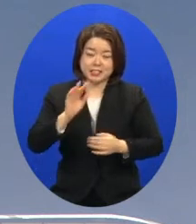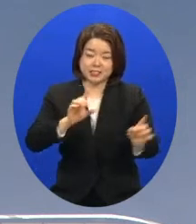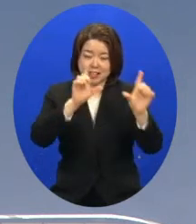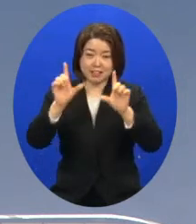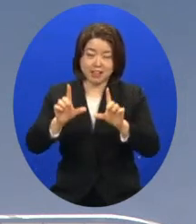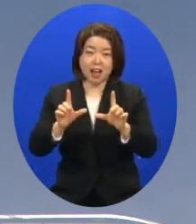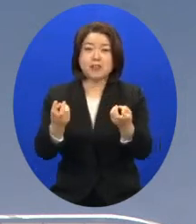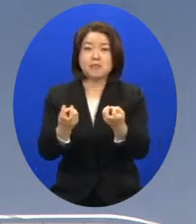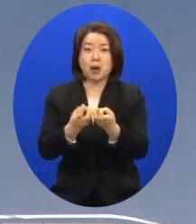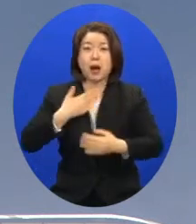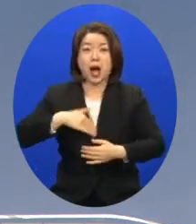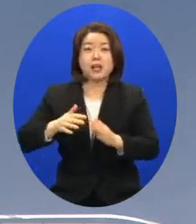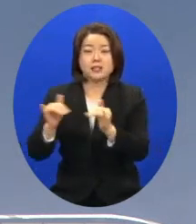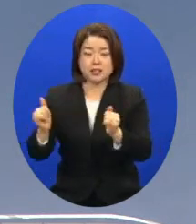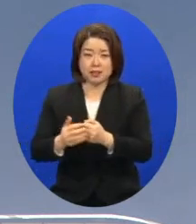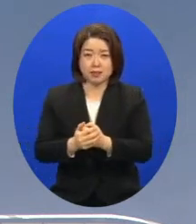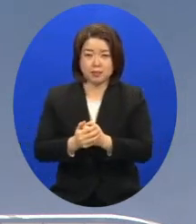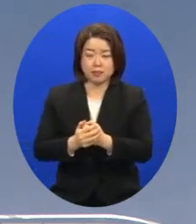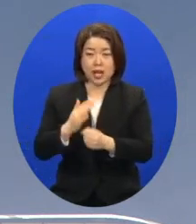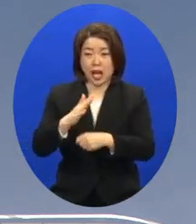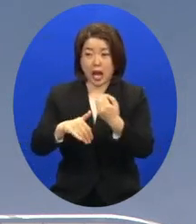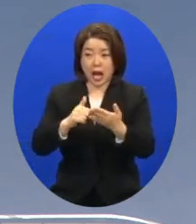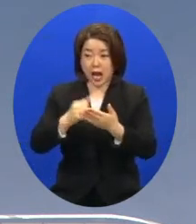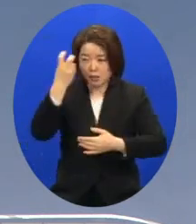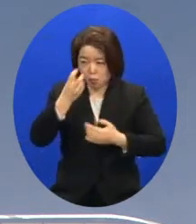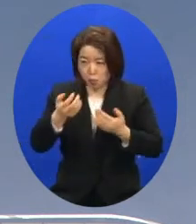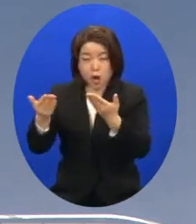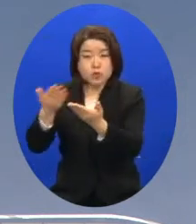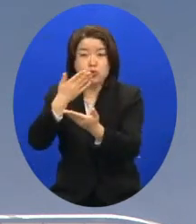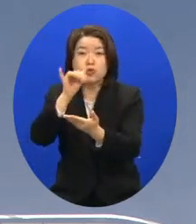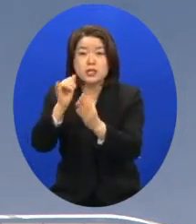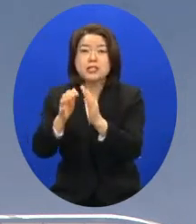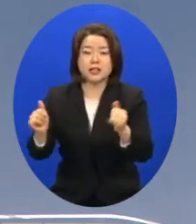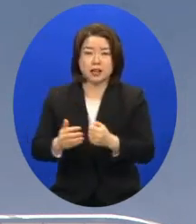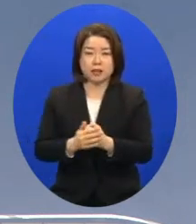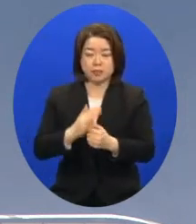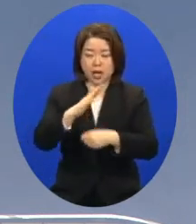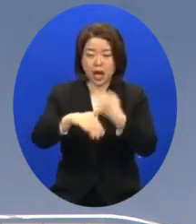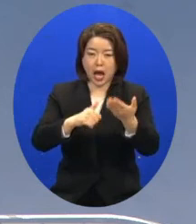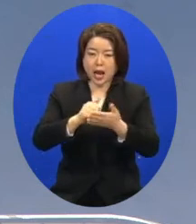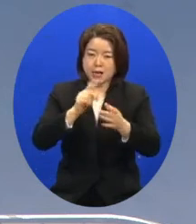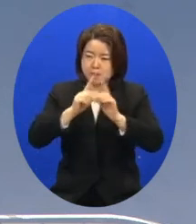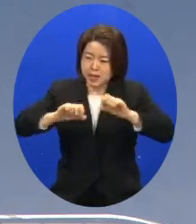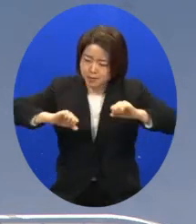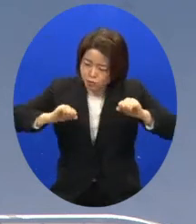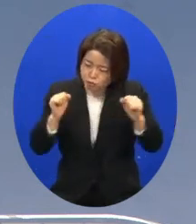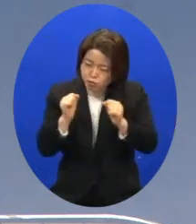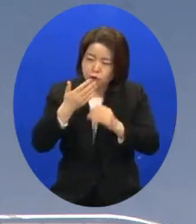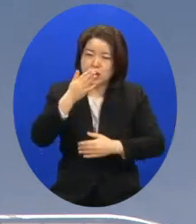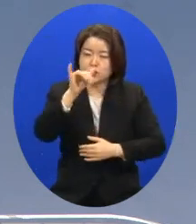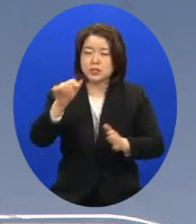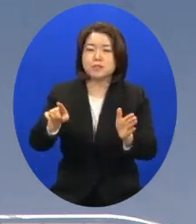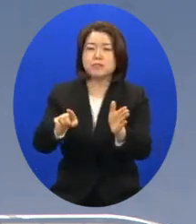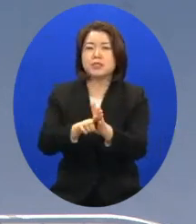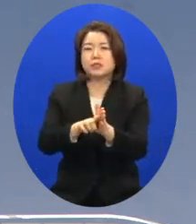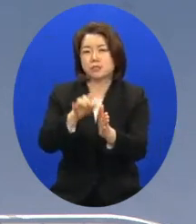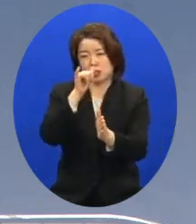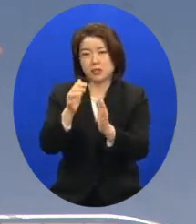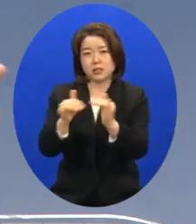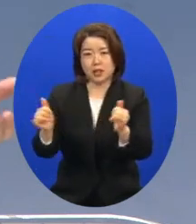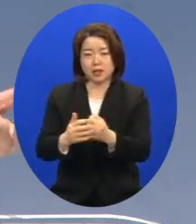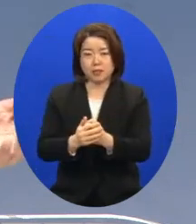사람이에요 하나님의 지킨 을 수 있는 사람이에요 하나님의 하라는 대로 할 수 있는 믿음이 있는 사람이에요